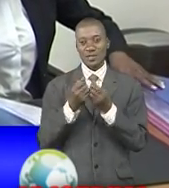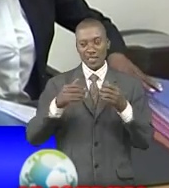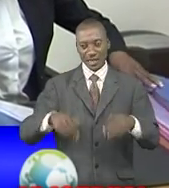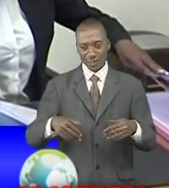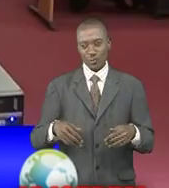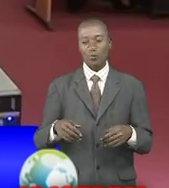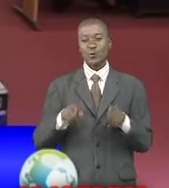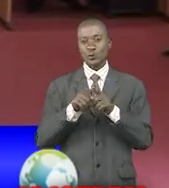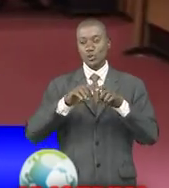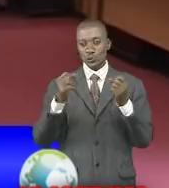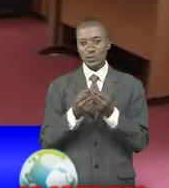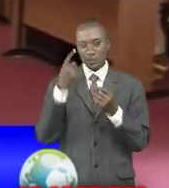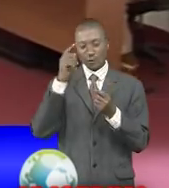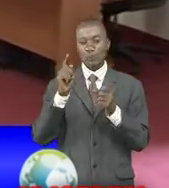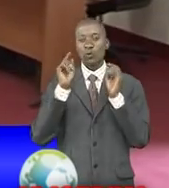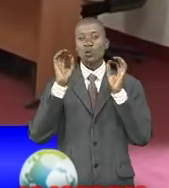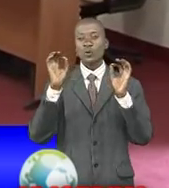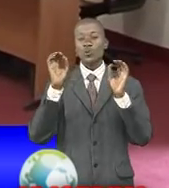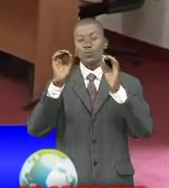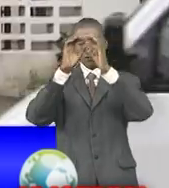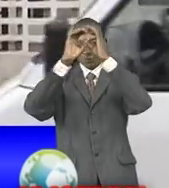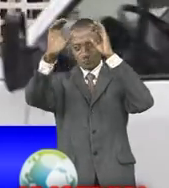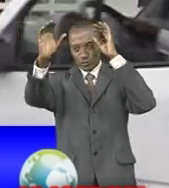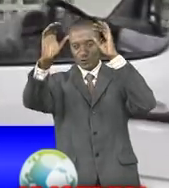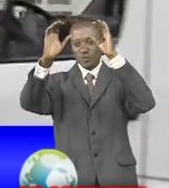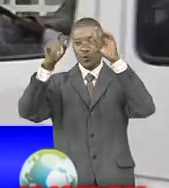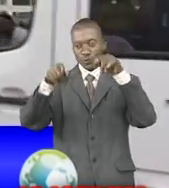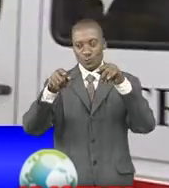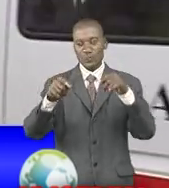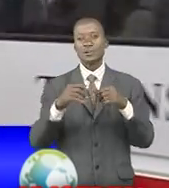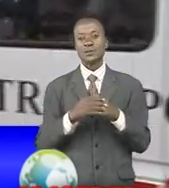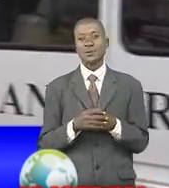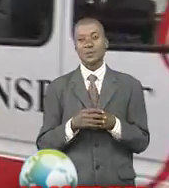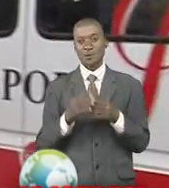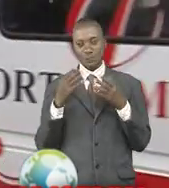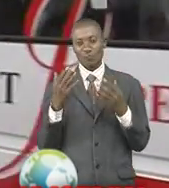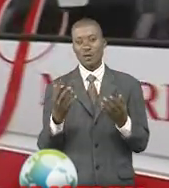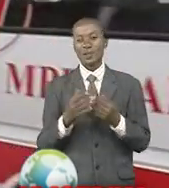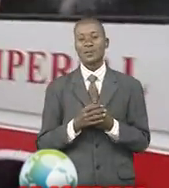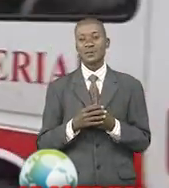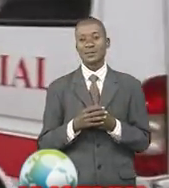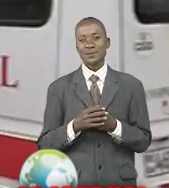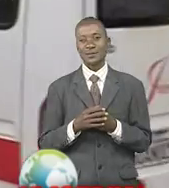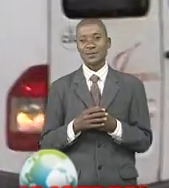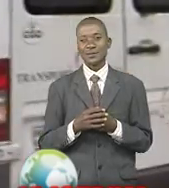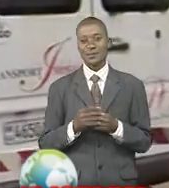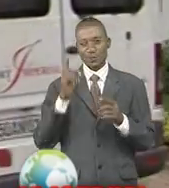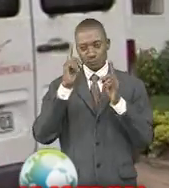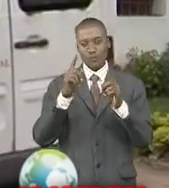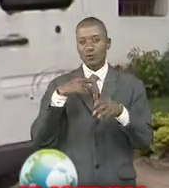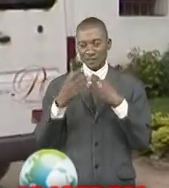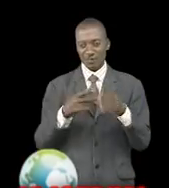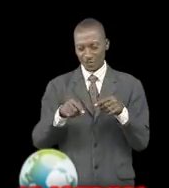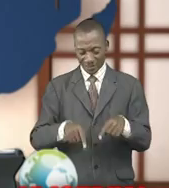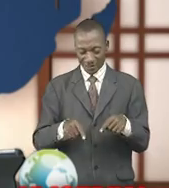et partenaire du gouvernement congolais. Il est prévu le deuxième lot de 20 minibus qui vont desservir rien que la ville de